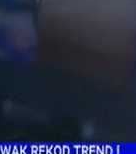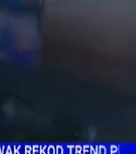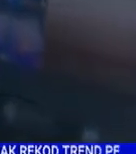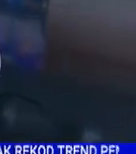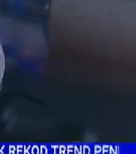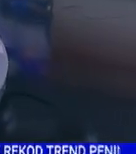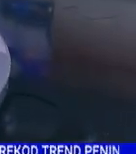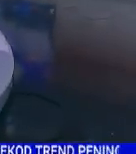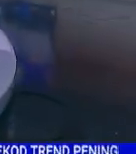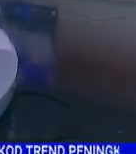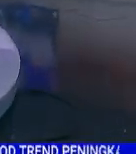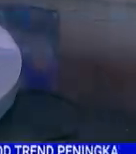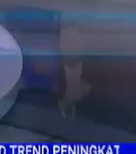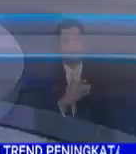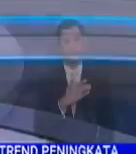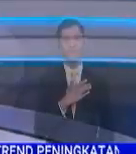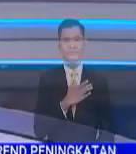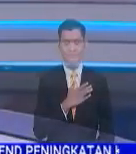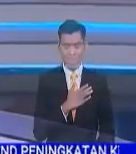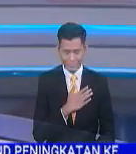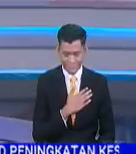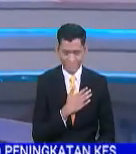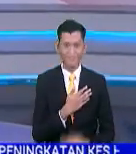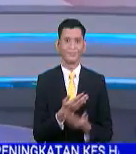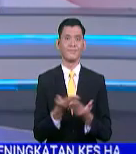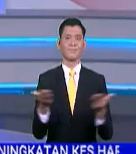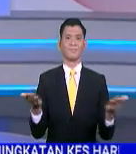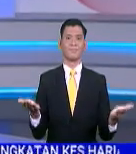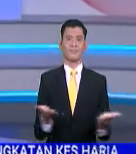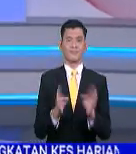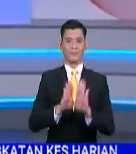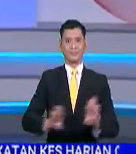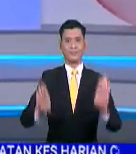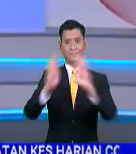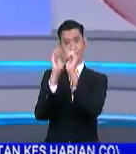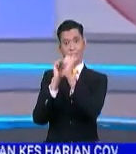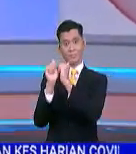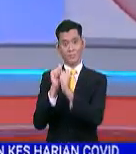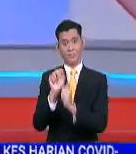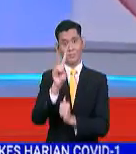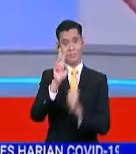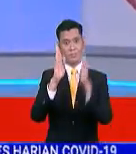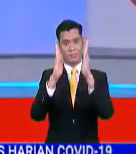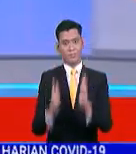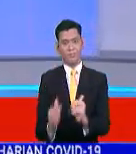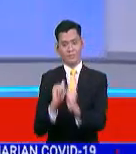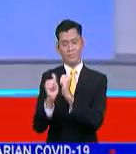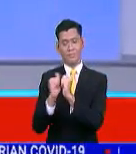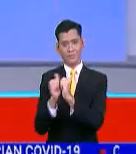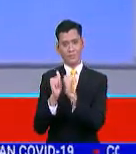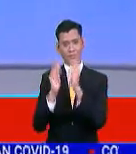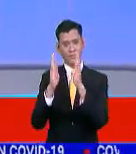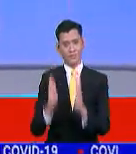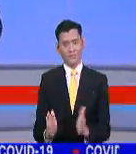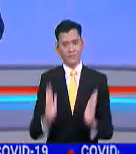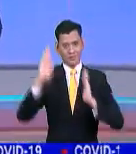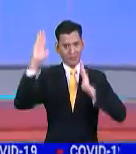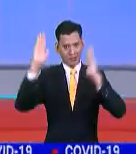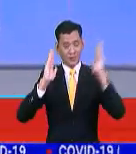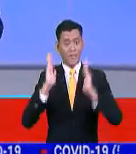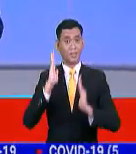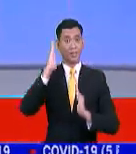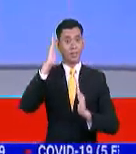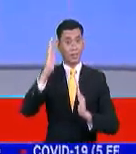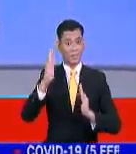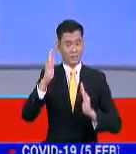Assalamualaikum, salam sejahtera bersama dengan saya Syairul Islam dalam edisi Sukan malam ini. Dua atlet negara yang bakal memulakan saingan Sukan Olimpik